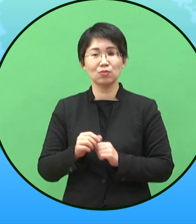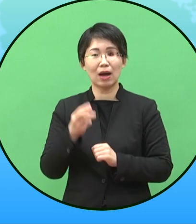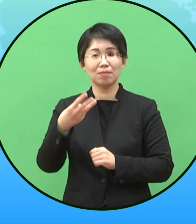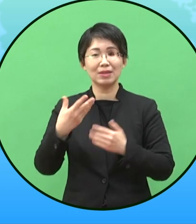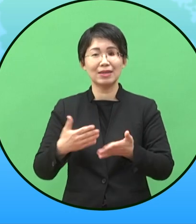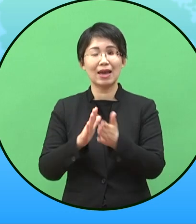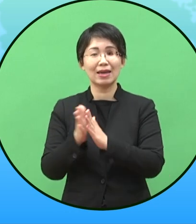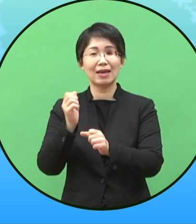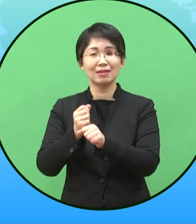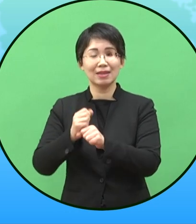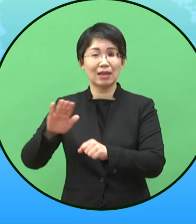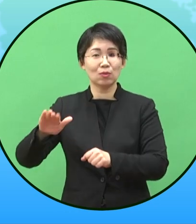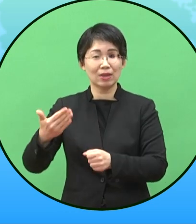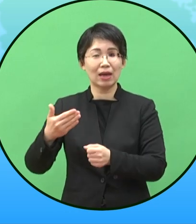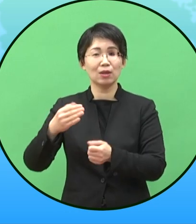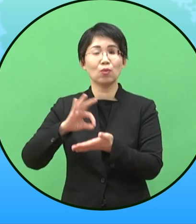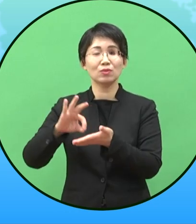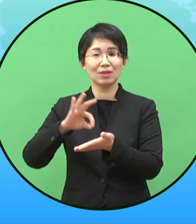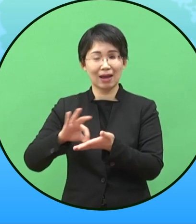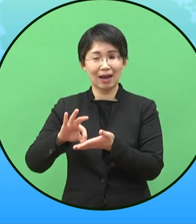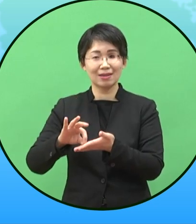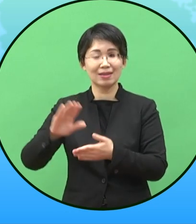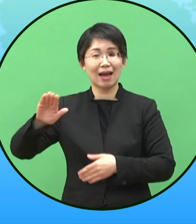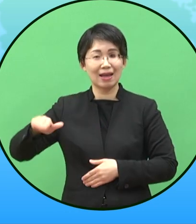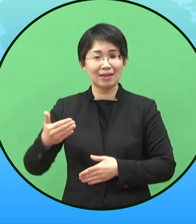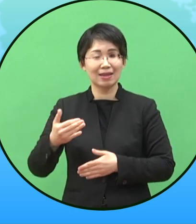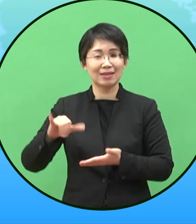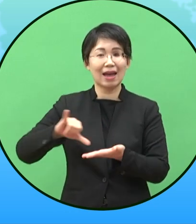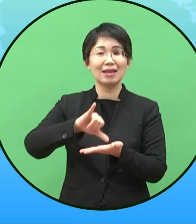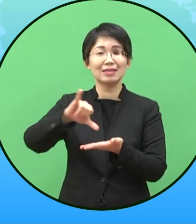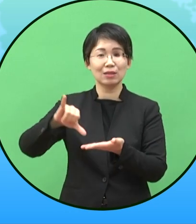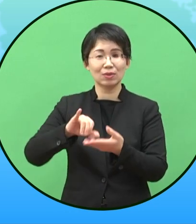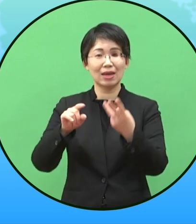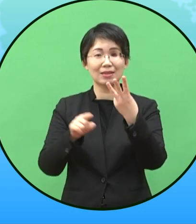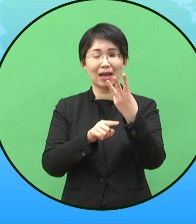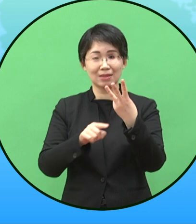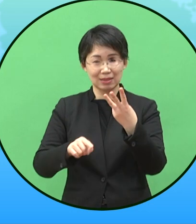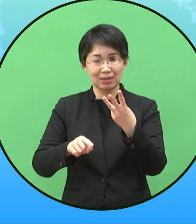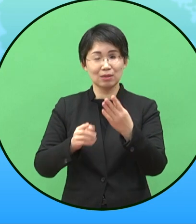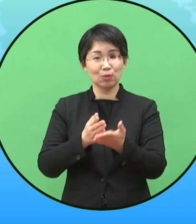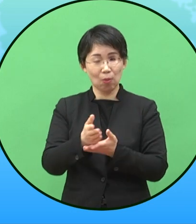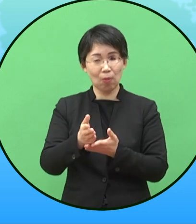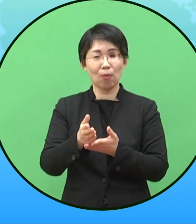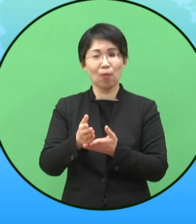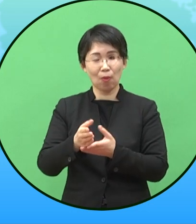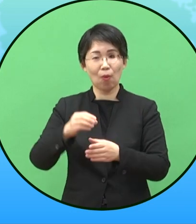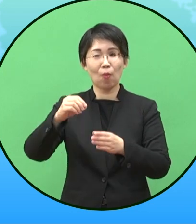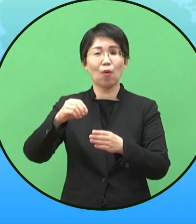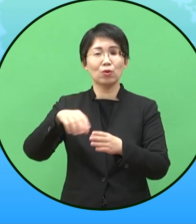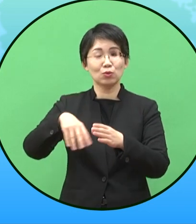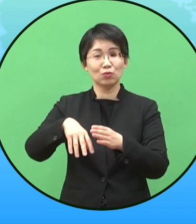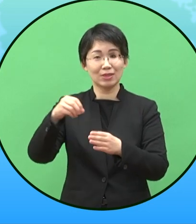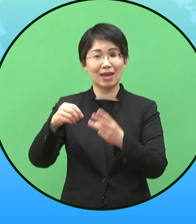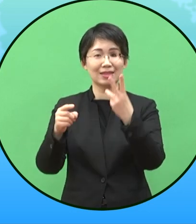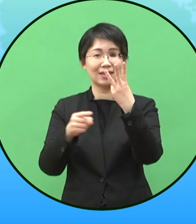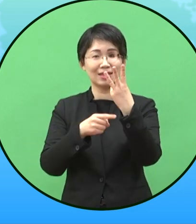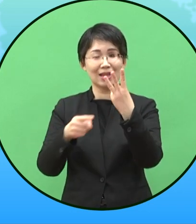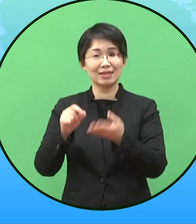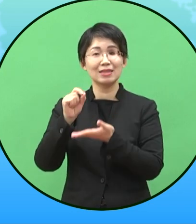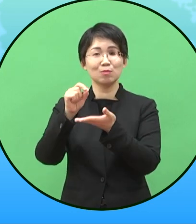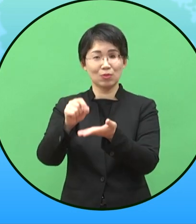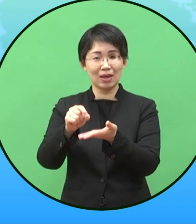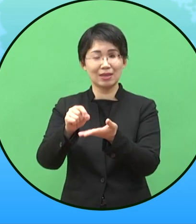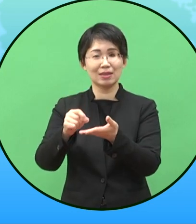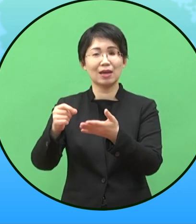今月は三重県産真鯛を使った鯛茶漬けセット3人分を抽選で3人の方にプレゼント